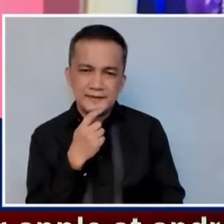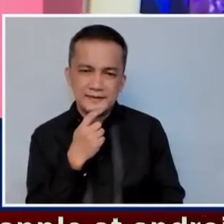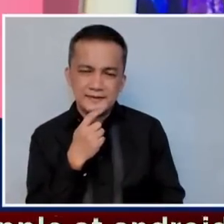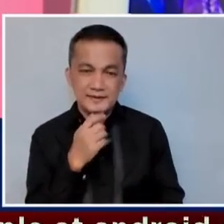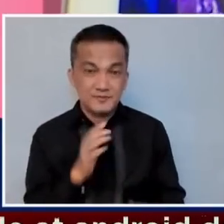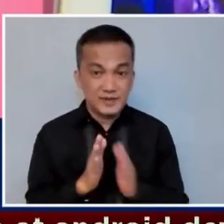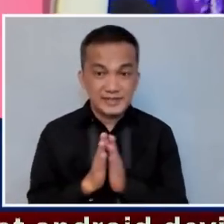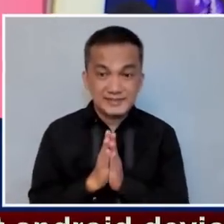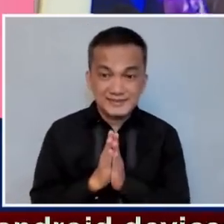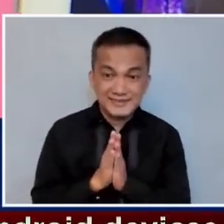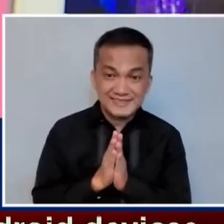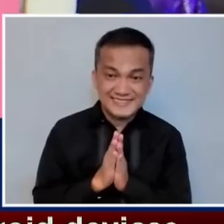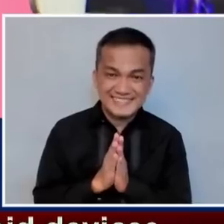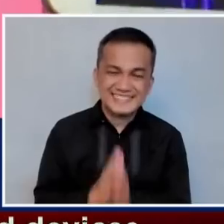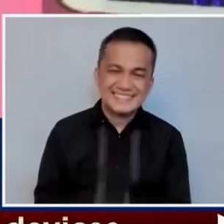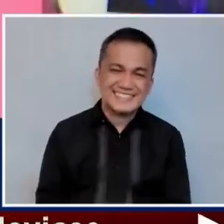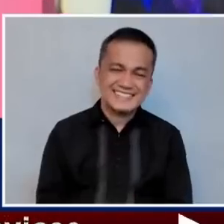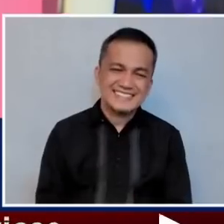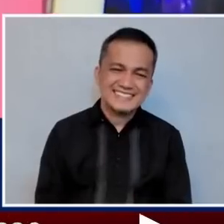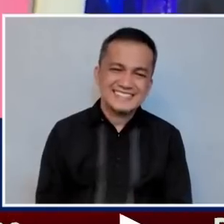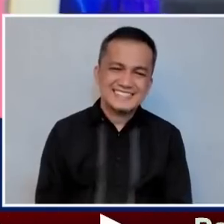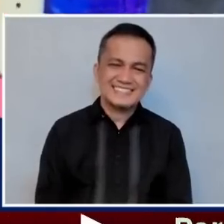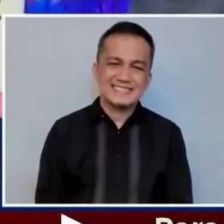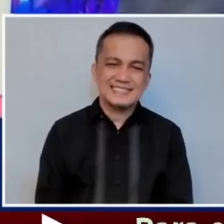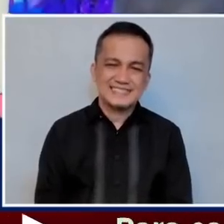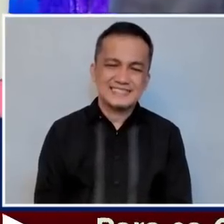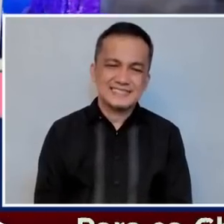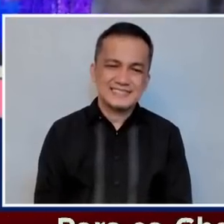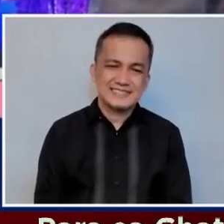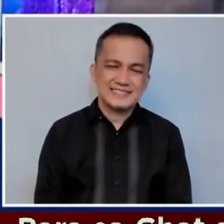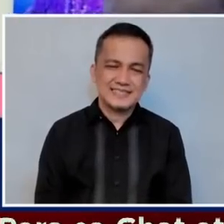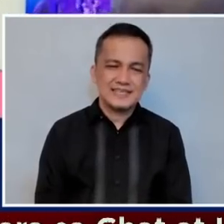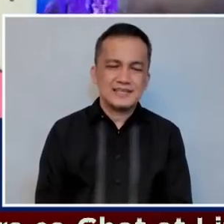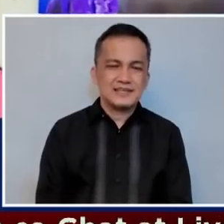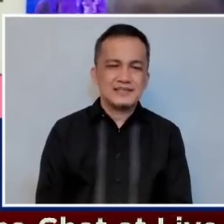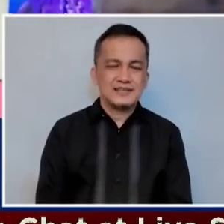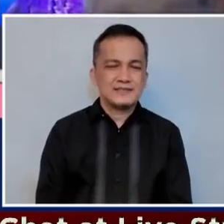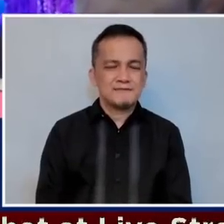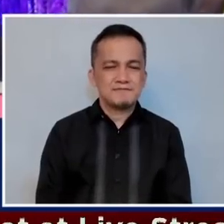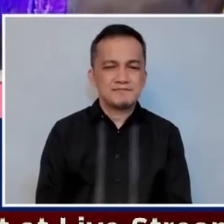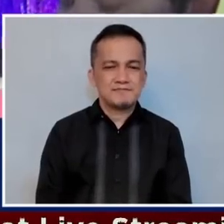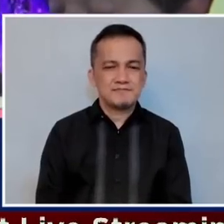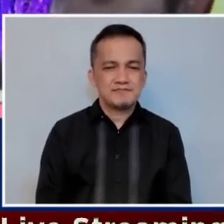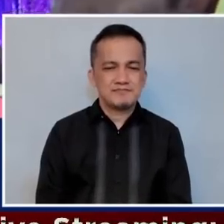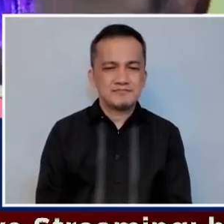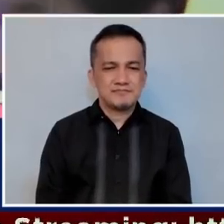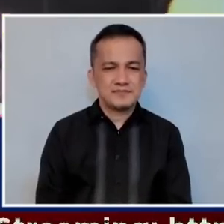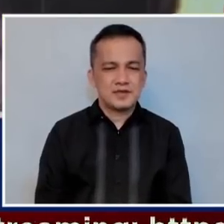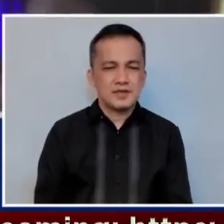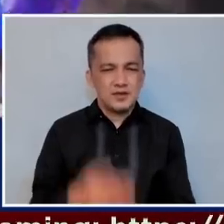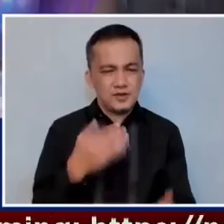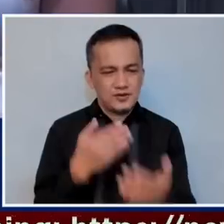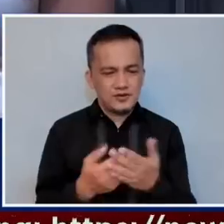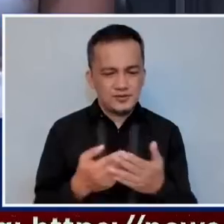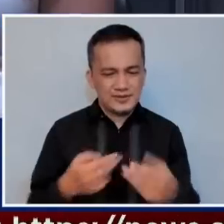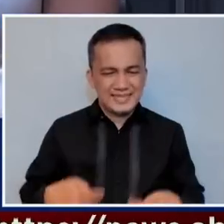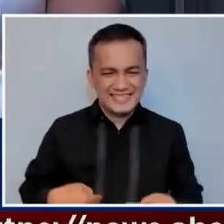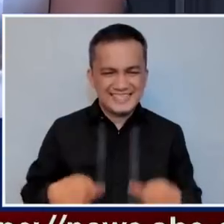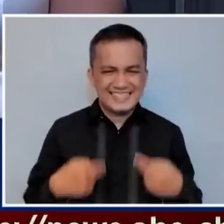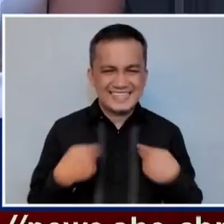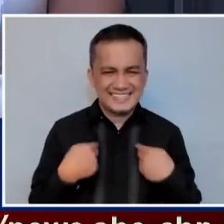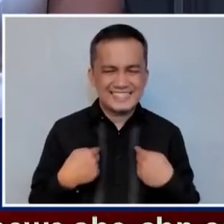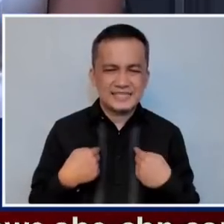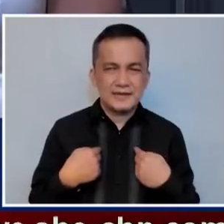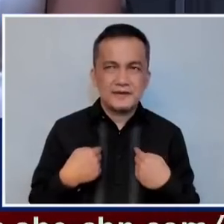prayers. Ay, grabe. Saka, goodwill, good health. Birthday